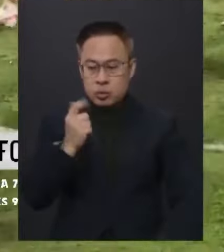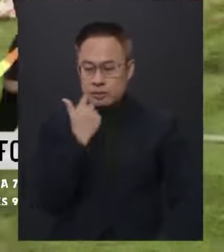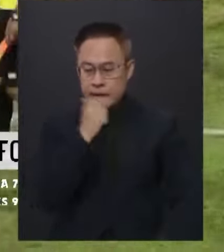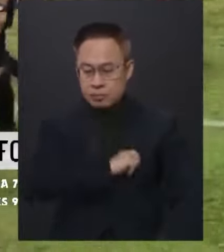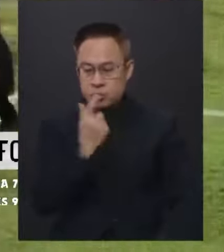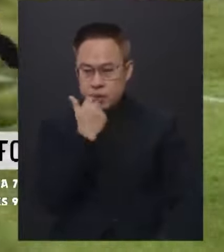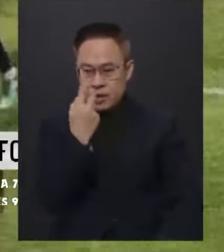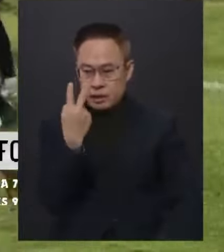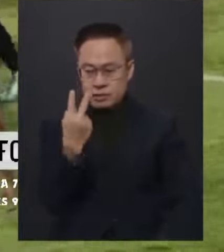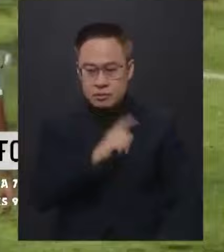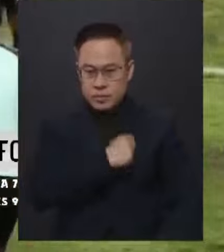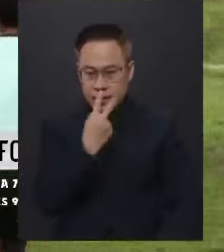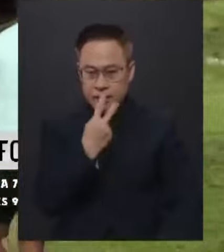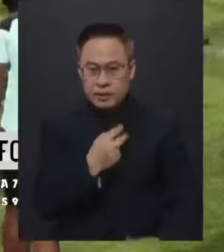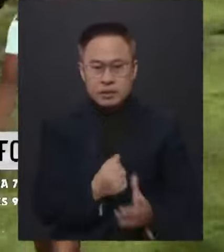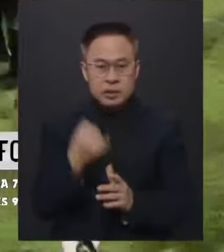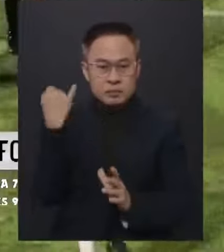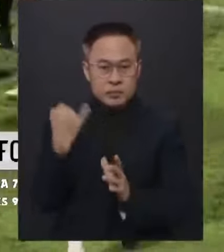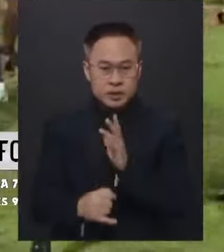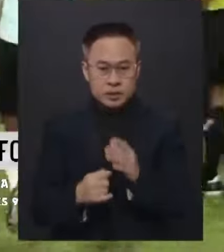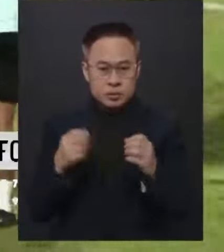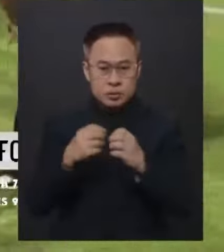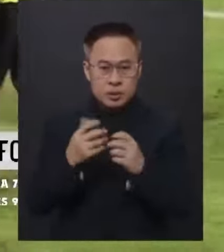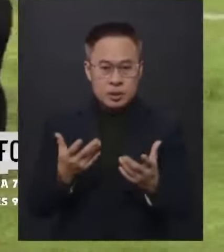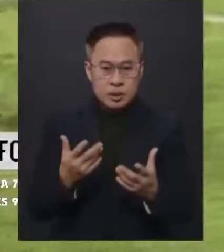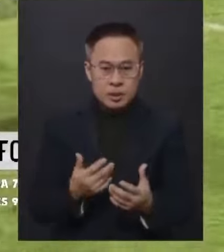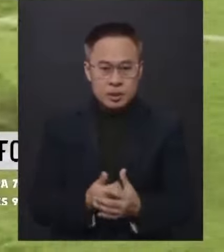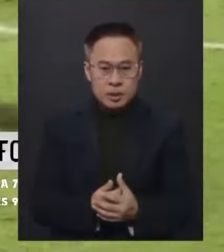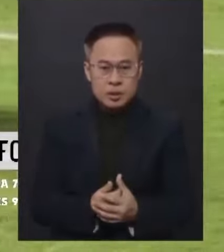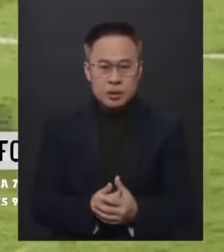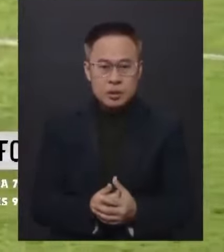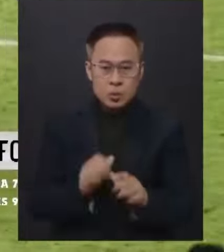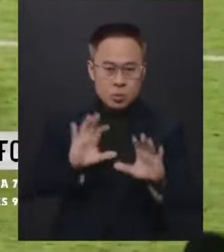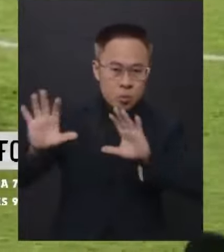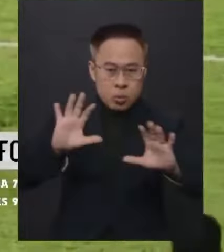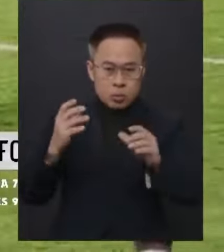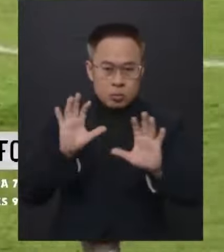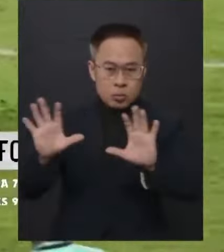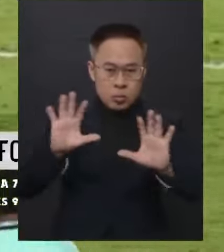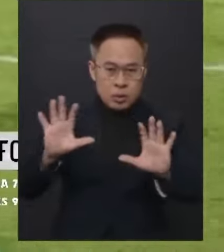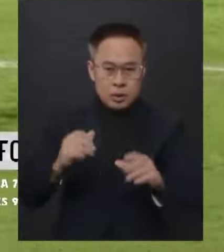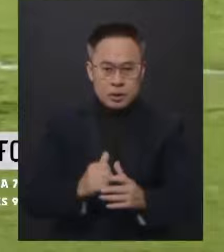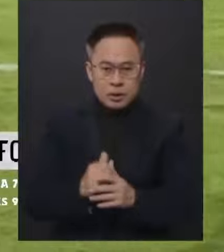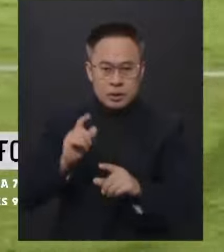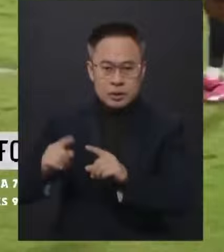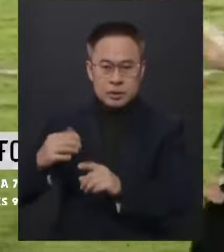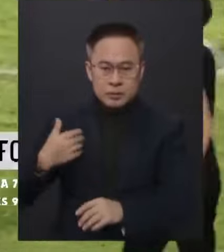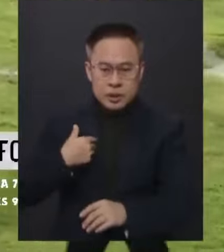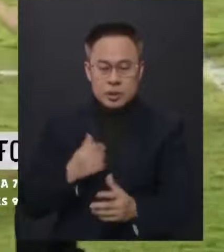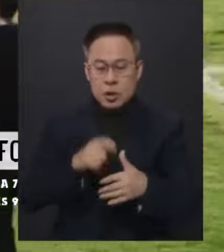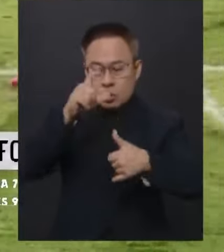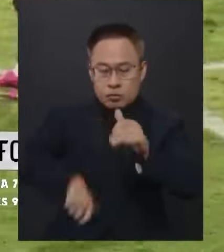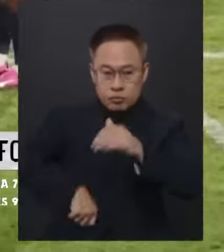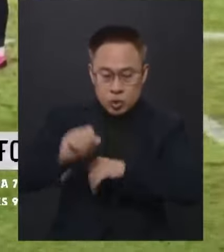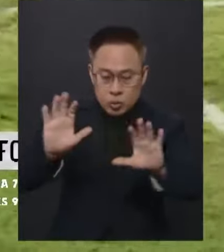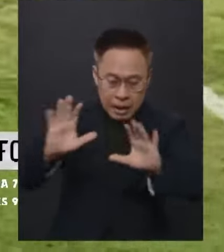2นัดซึ่งยังไม่รวมโทษที่อาจจะมีเพิ่มเติมด้วยนะคะก็เป็นเหตุการณ์ชุลมุนที่เกิดขึ้นก็ต้องมีทั้งเหล่านักเตะ